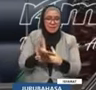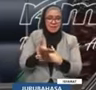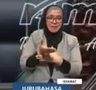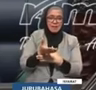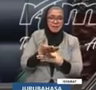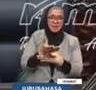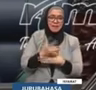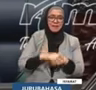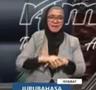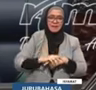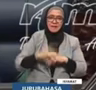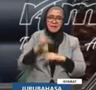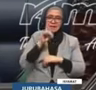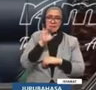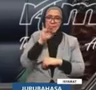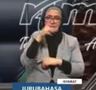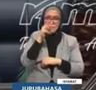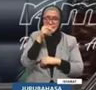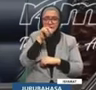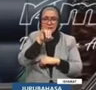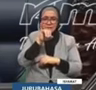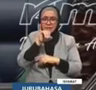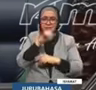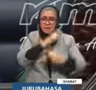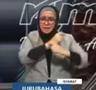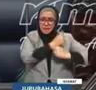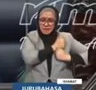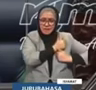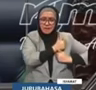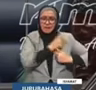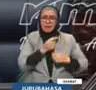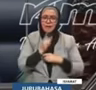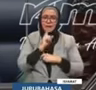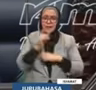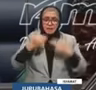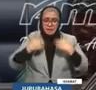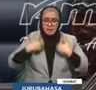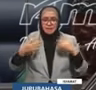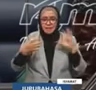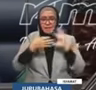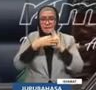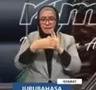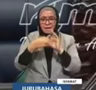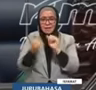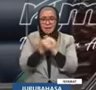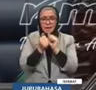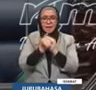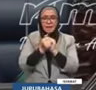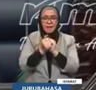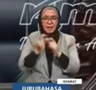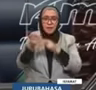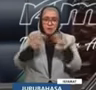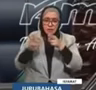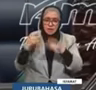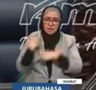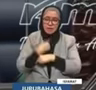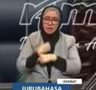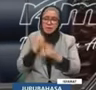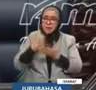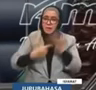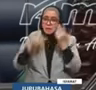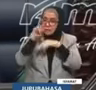hubungan kait dengan usul kita supaya apa yang kita pantau di tempat dan sempadan kita ini